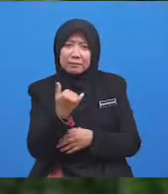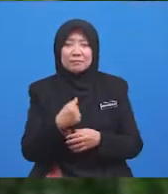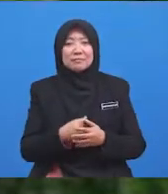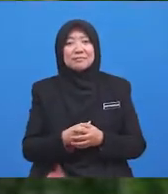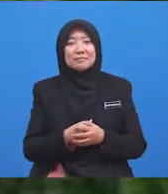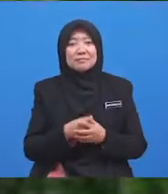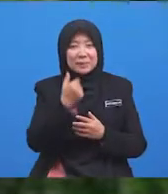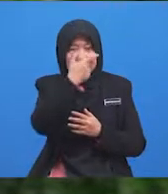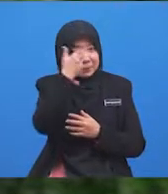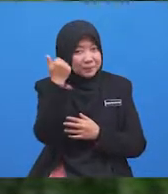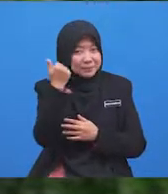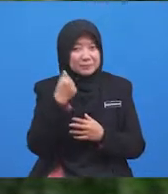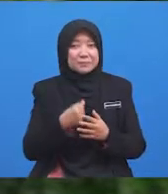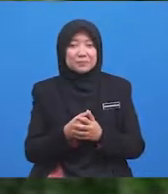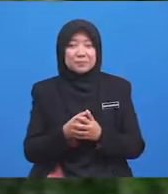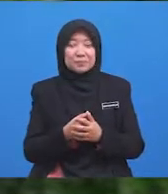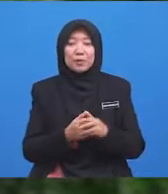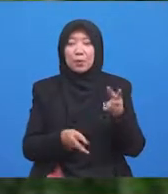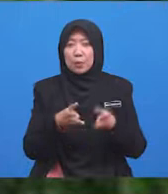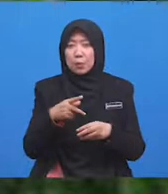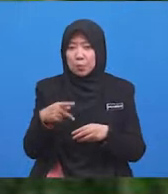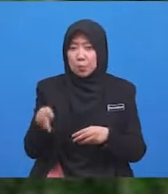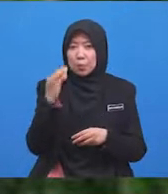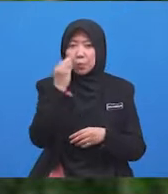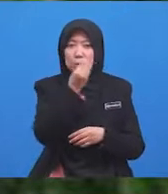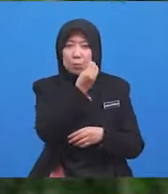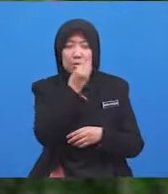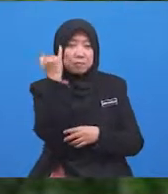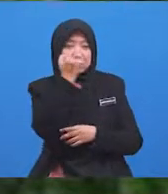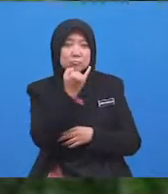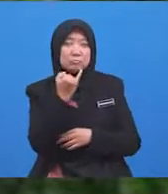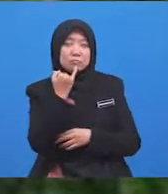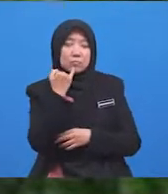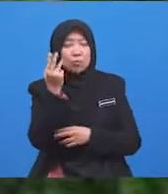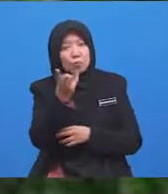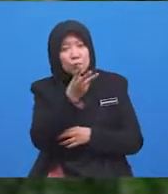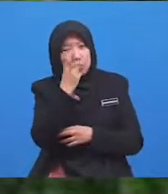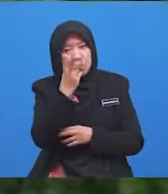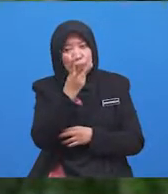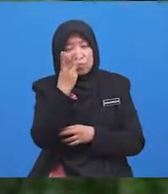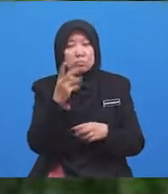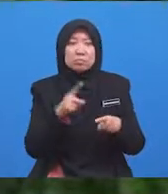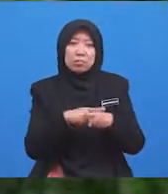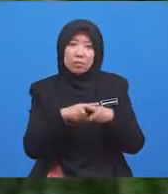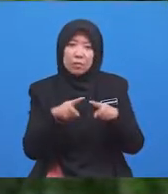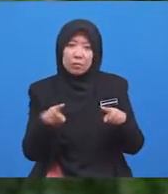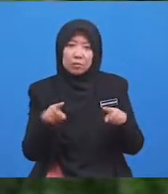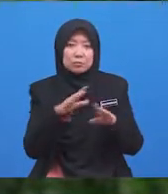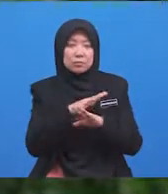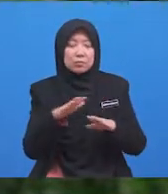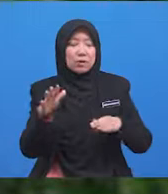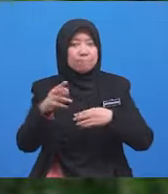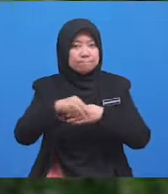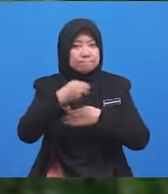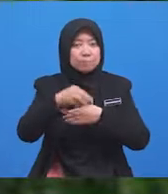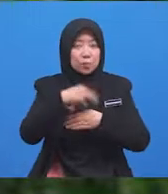ini kerana walaupun bunga tersebut indah dan wangi namun ia tidak mudah